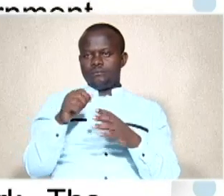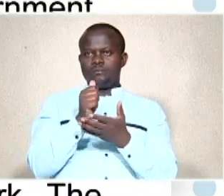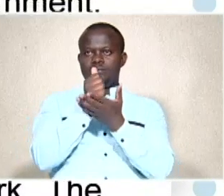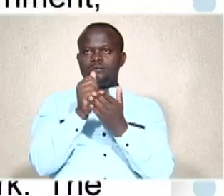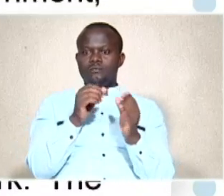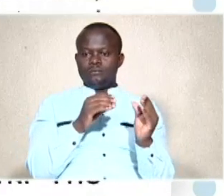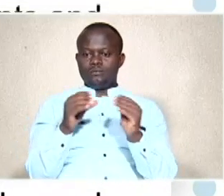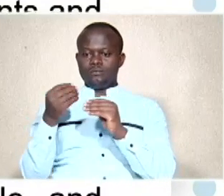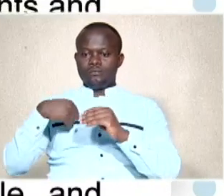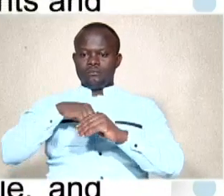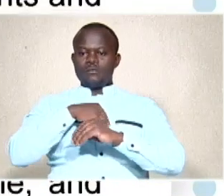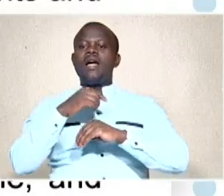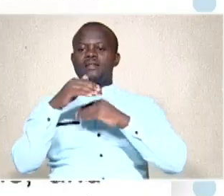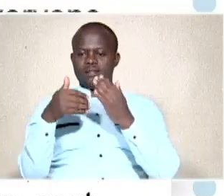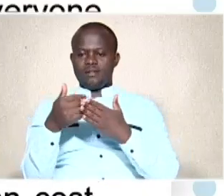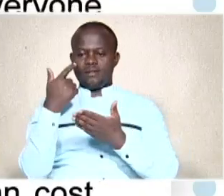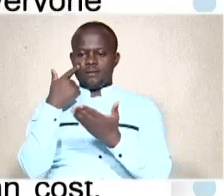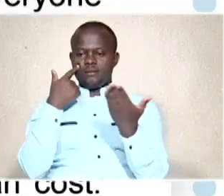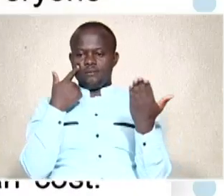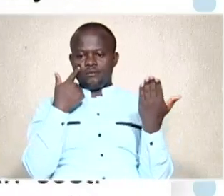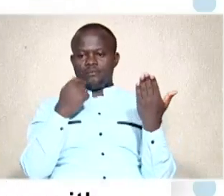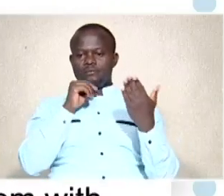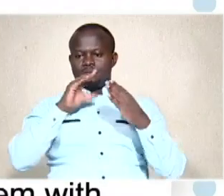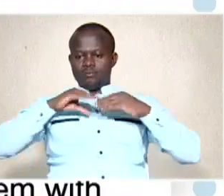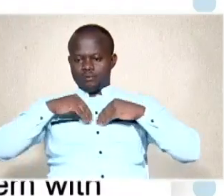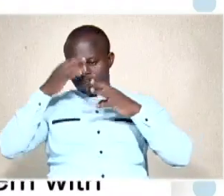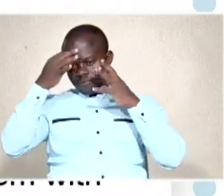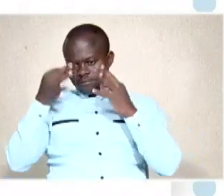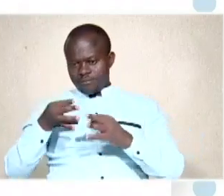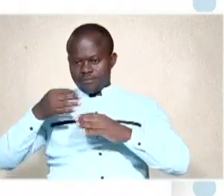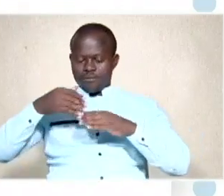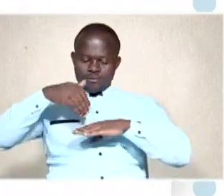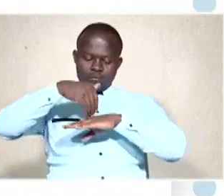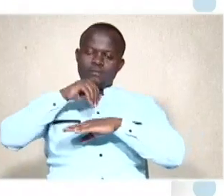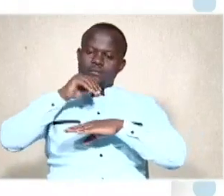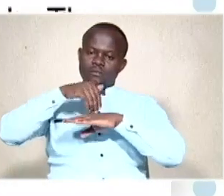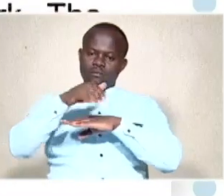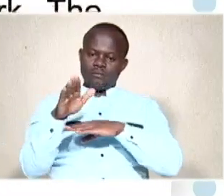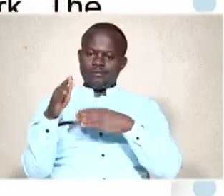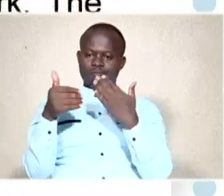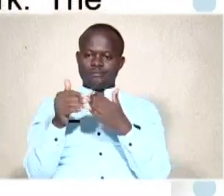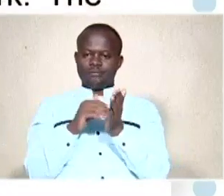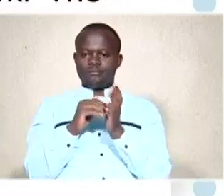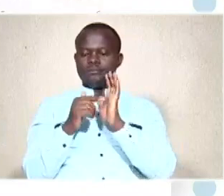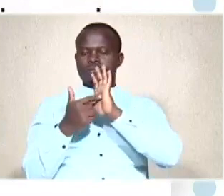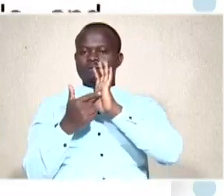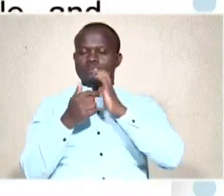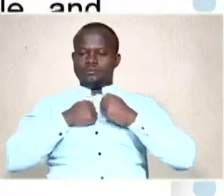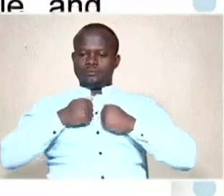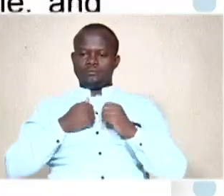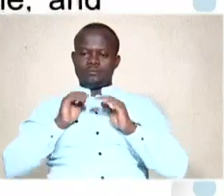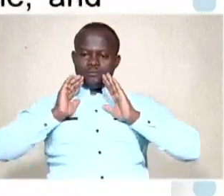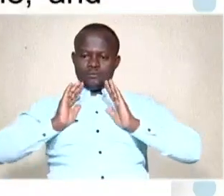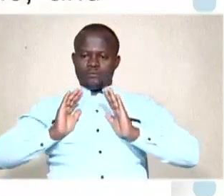abimukira. Yavuze ko yubaha urukiko ariko atemera umwanzuro warwo wo kutohereza abimukira mu Rwanda. Yashimangiye ko u Rwanda ari igihugu